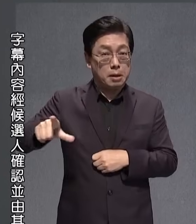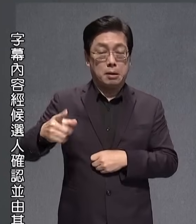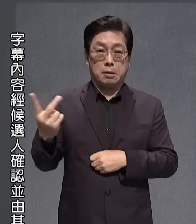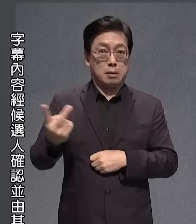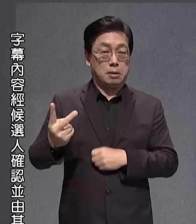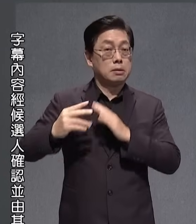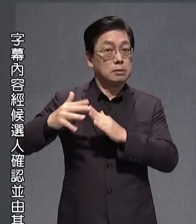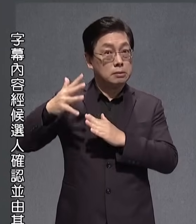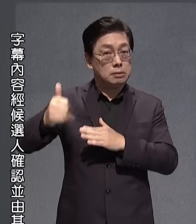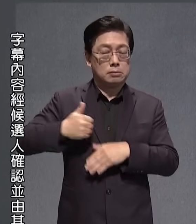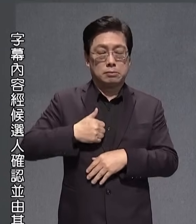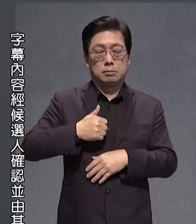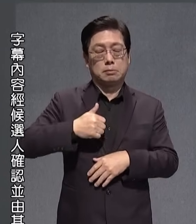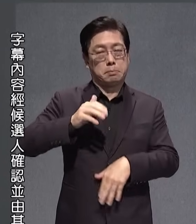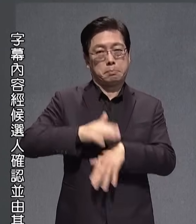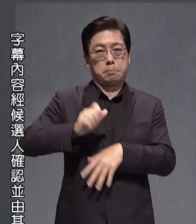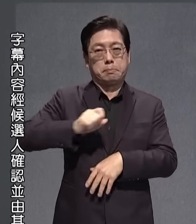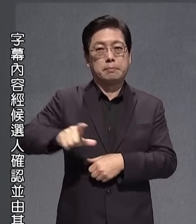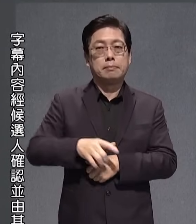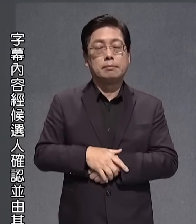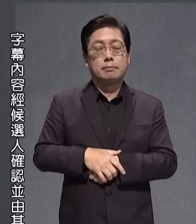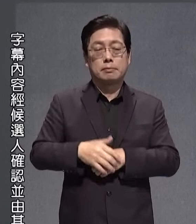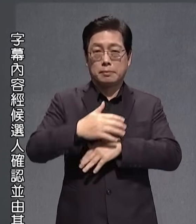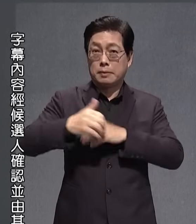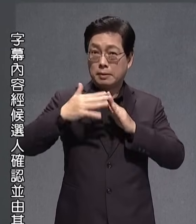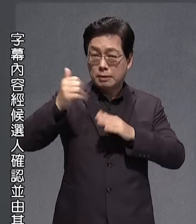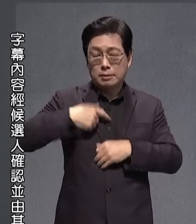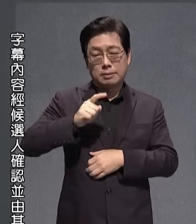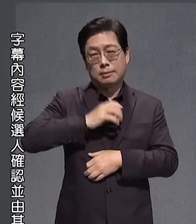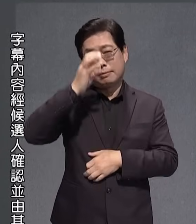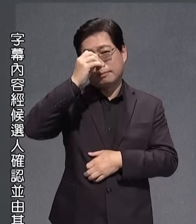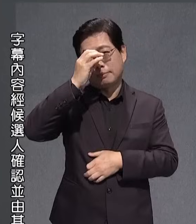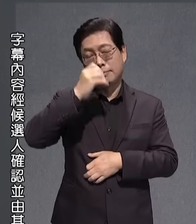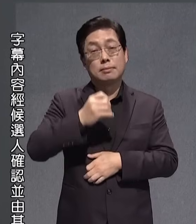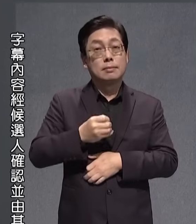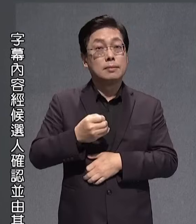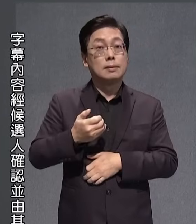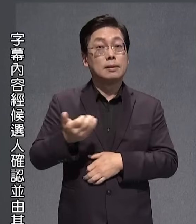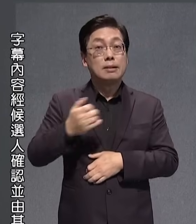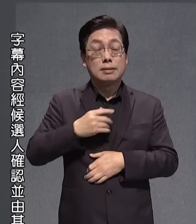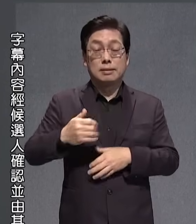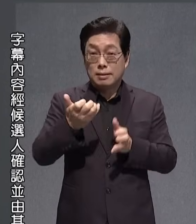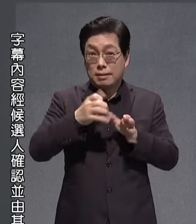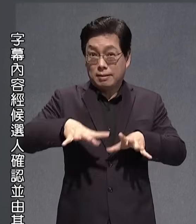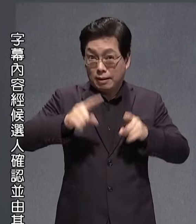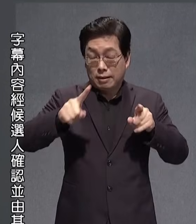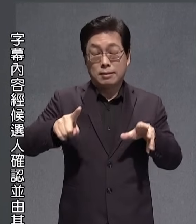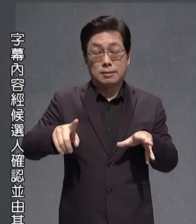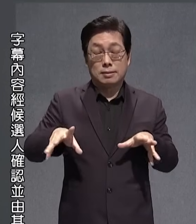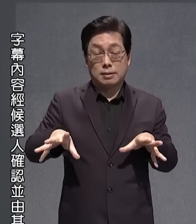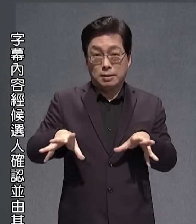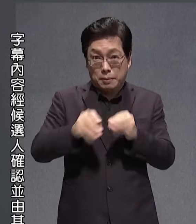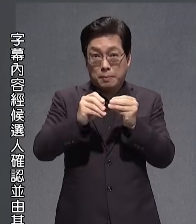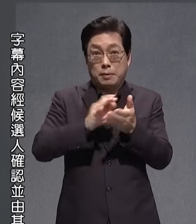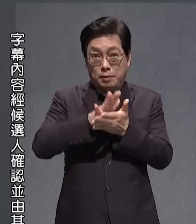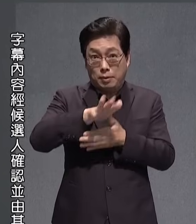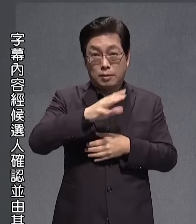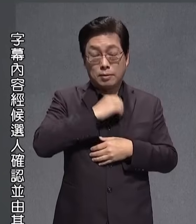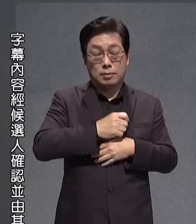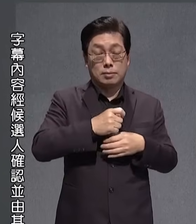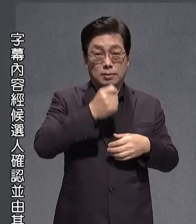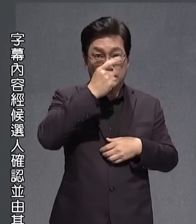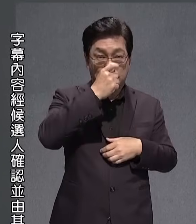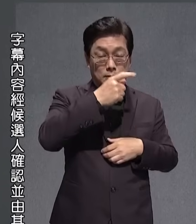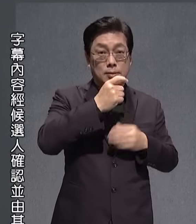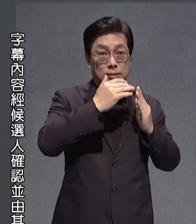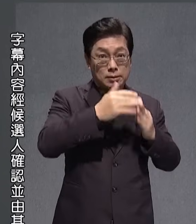他的市长要来得好，侯市长可能也没有看到了。刚合并之后的台南或是南部，跟双北的条